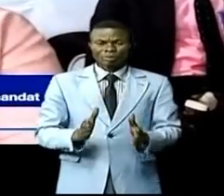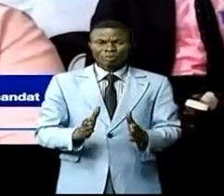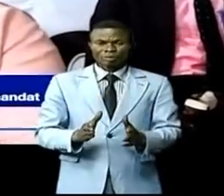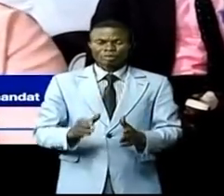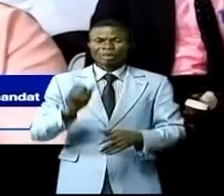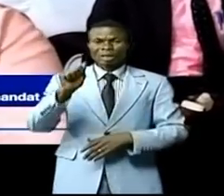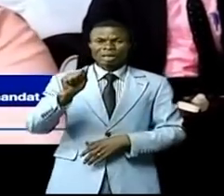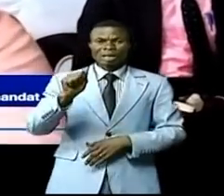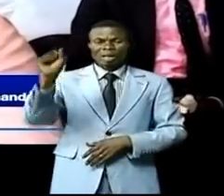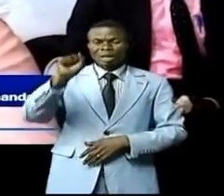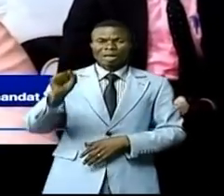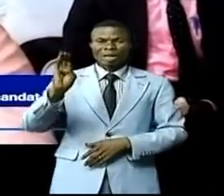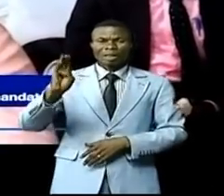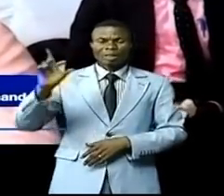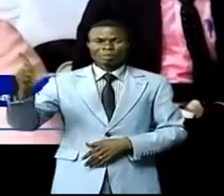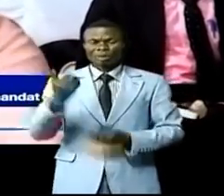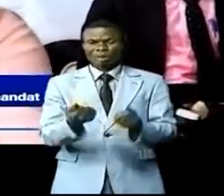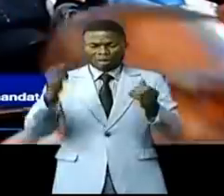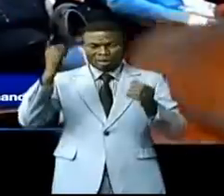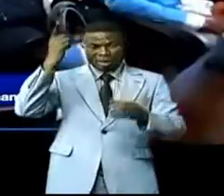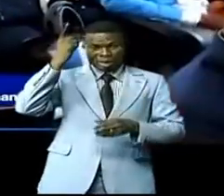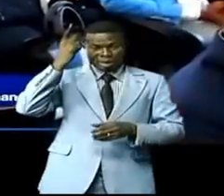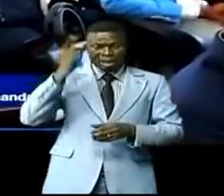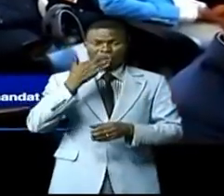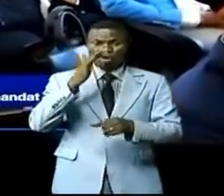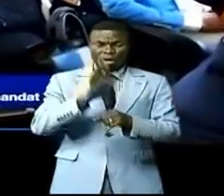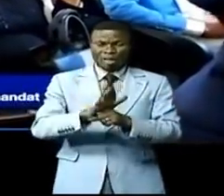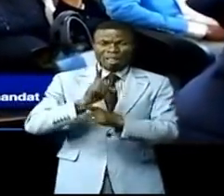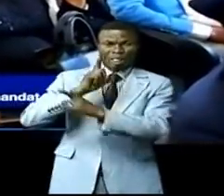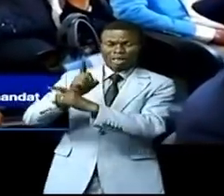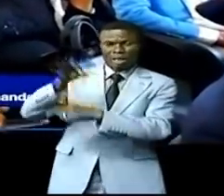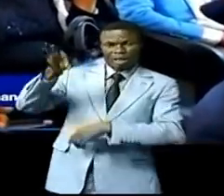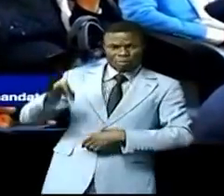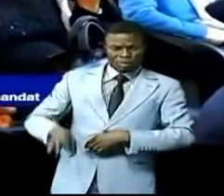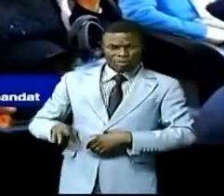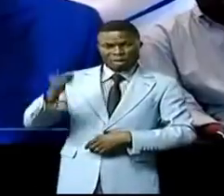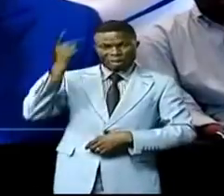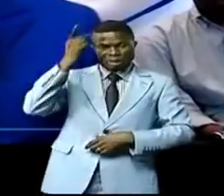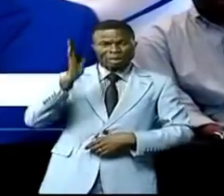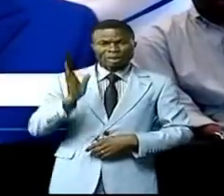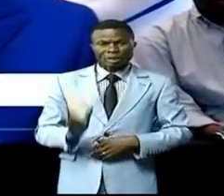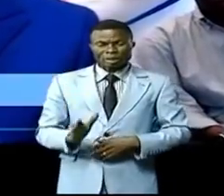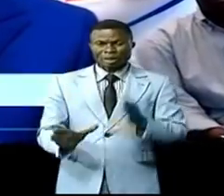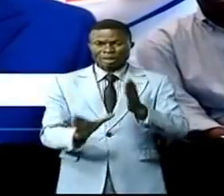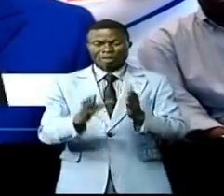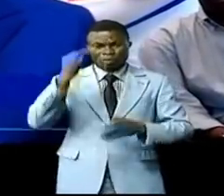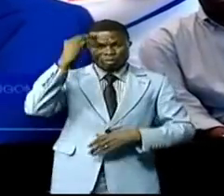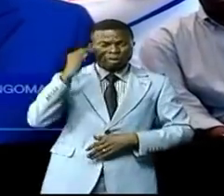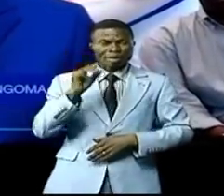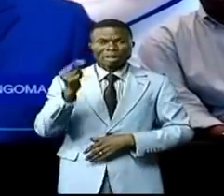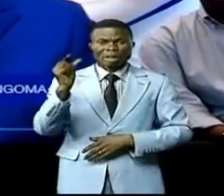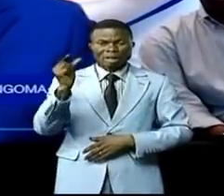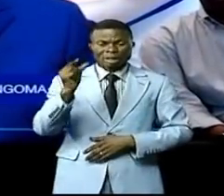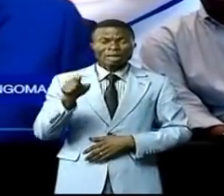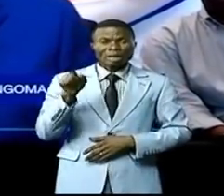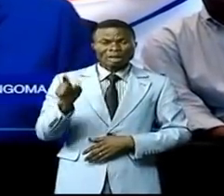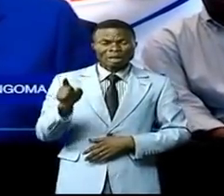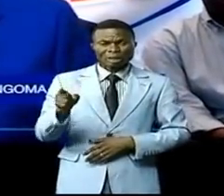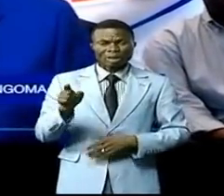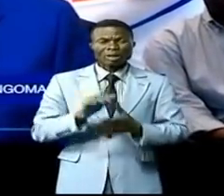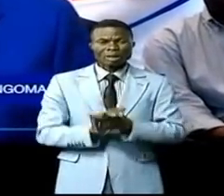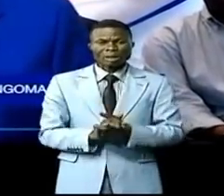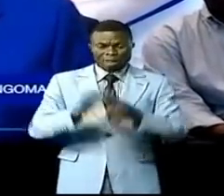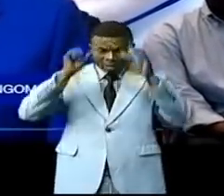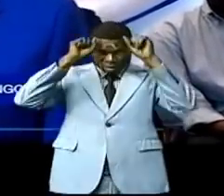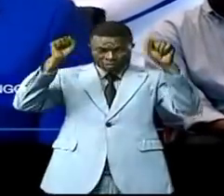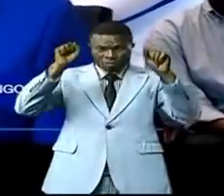l'ASBL Banakin, promet de travailler pour la défense des intérêts des Quinois. Le vice-ministre de Mines, Godard Motemona,